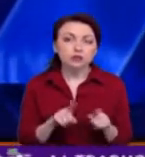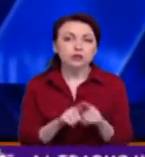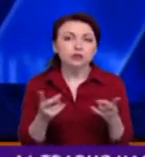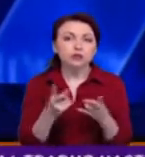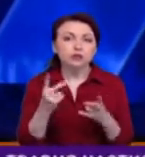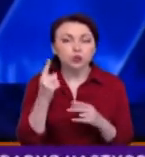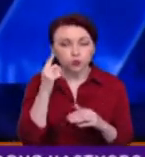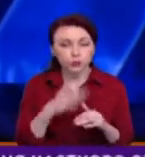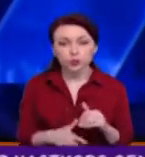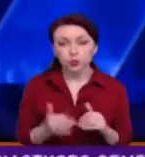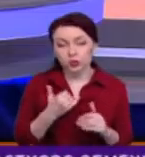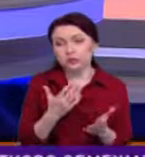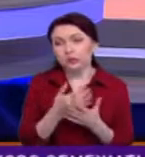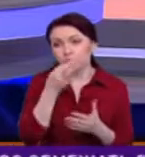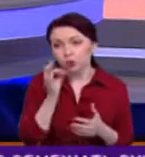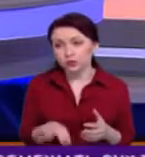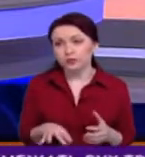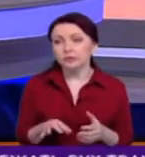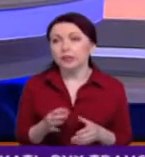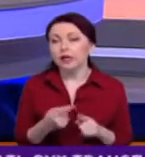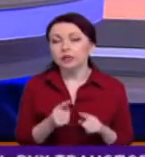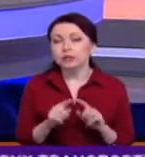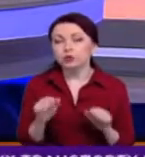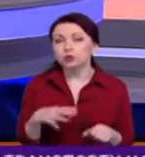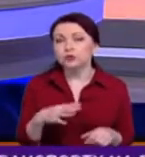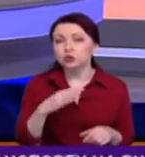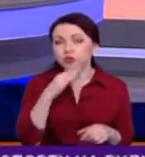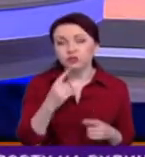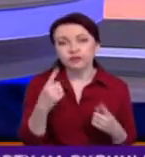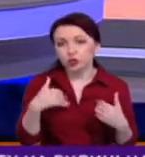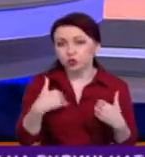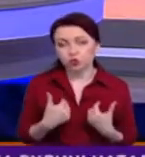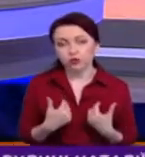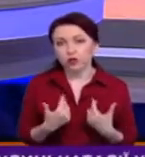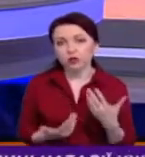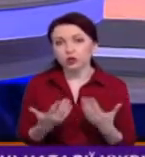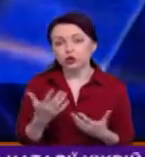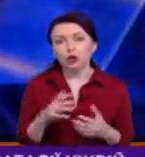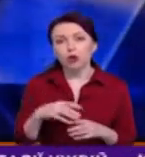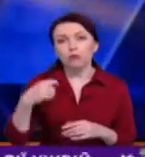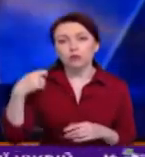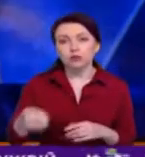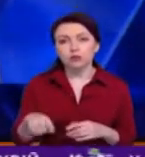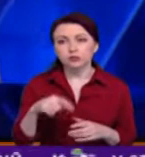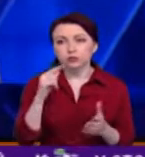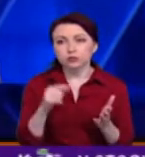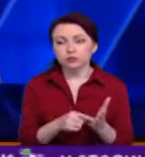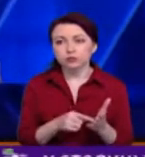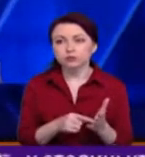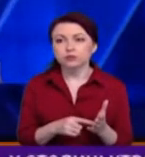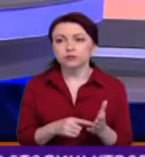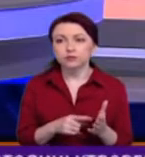Ну, маємо досвід. Ми да, маємо досвід. Це так само може бути достатньо велике розчарування, що президент може опинитися в меншості.